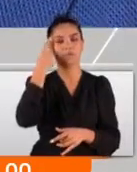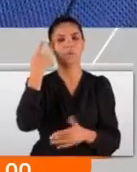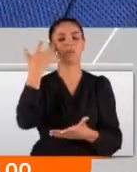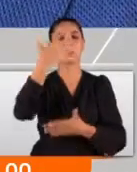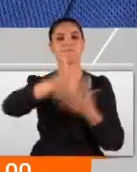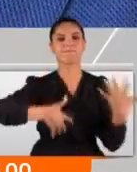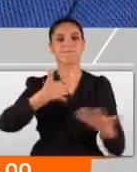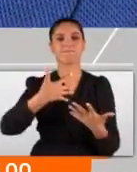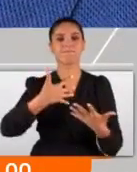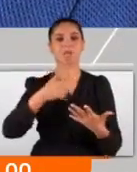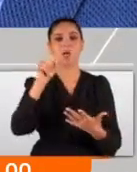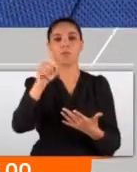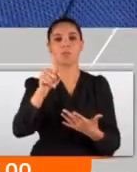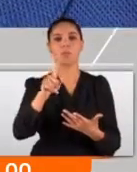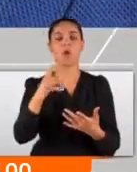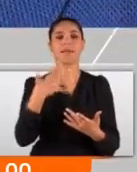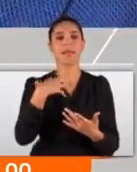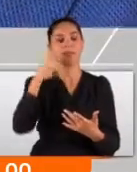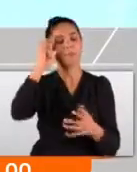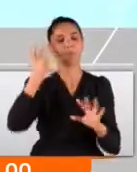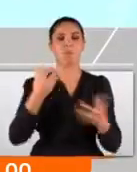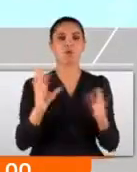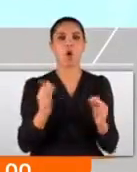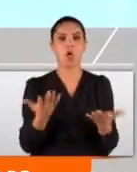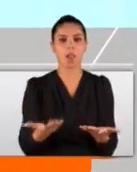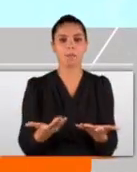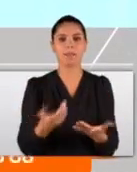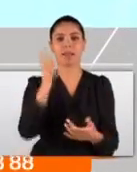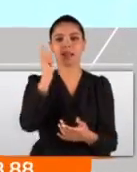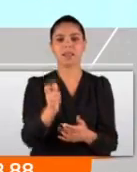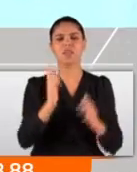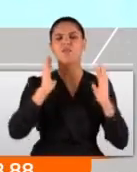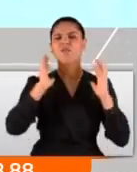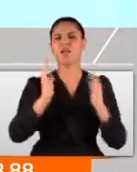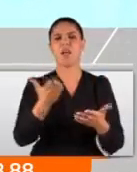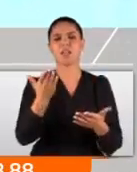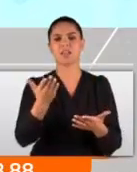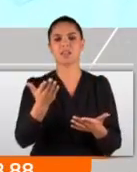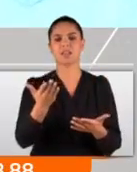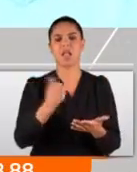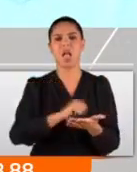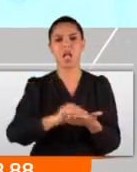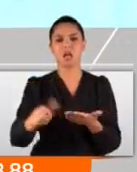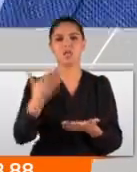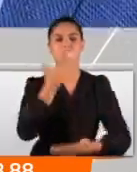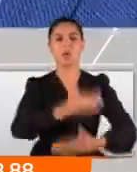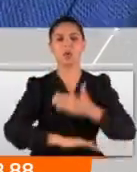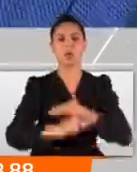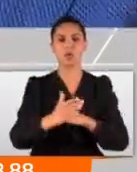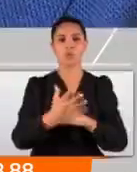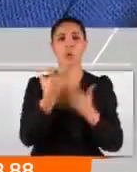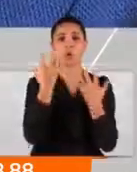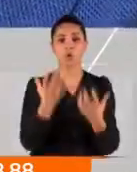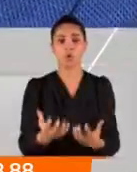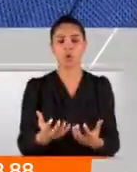üst ediyor ve bir anda durduk yere depresyona bile girebiliyoruz. Gerçekten çok fazla artık her şey ve hani çok yoruluyoruz. Çok yoğun